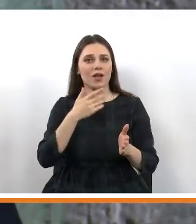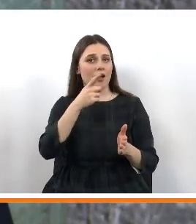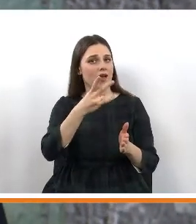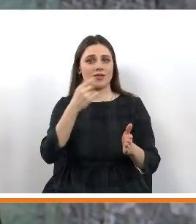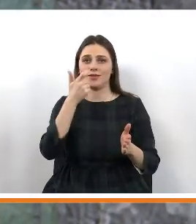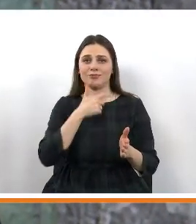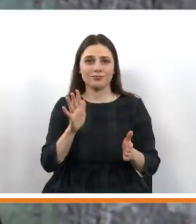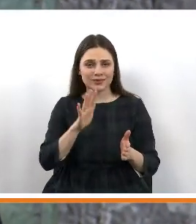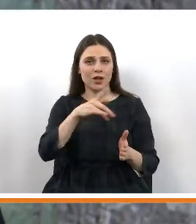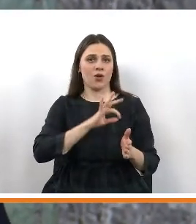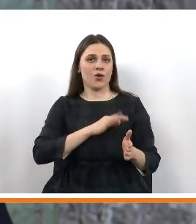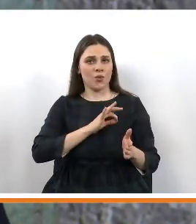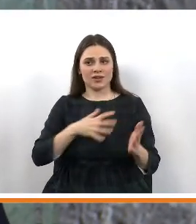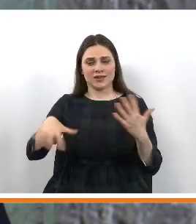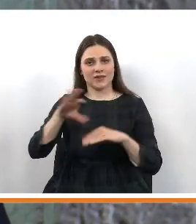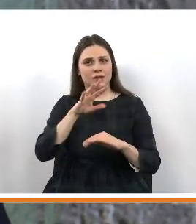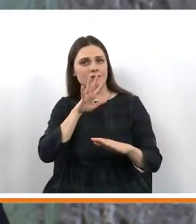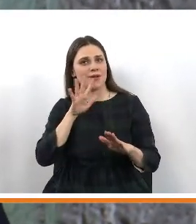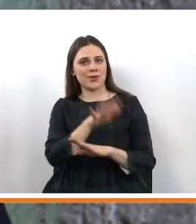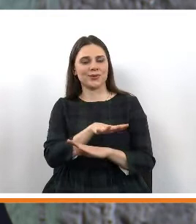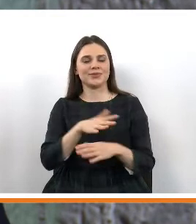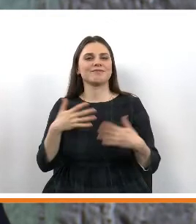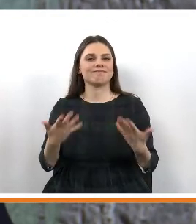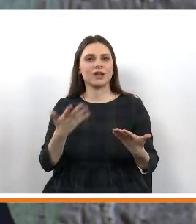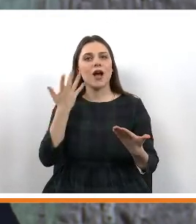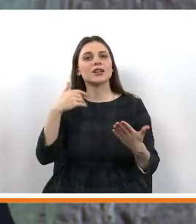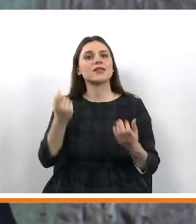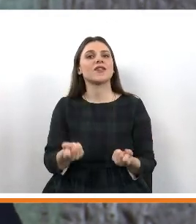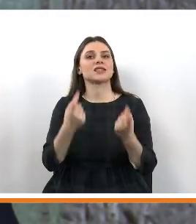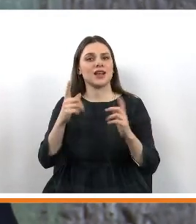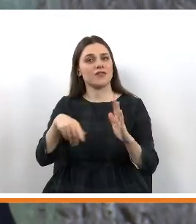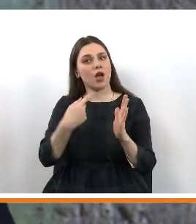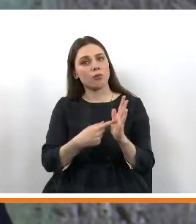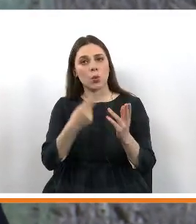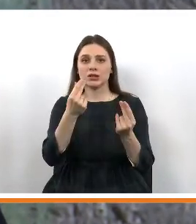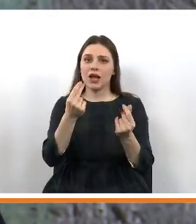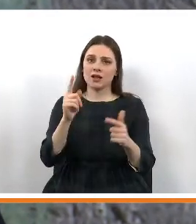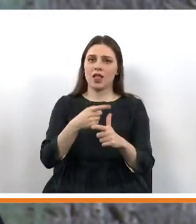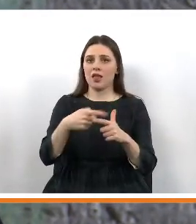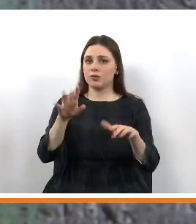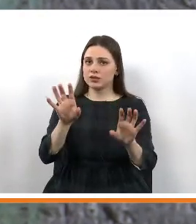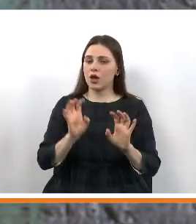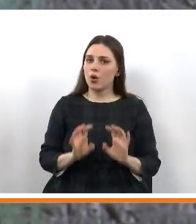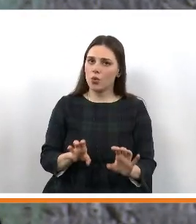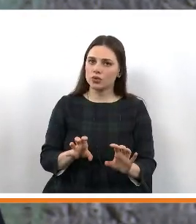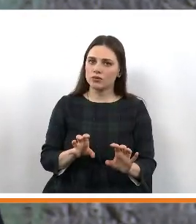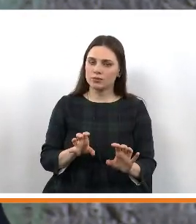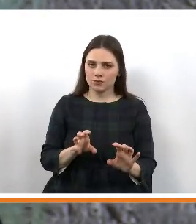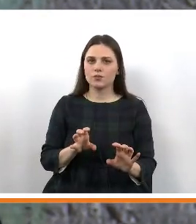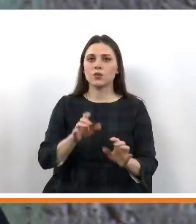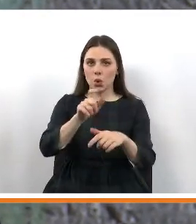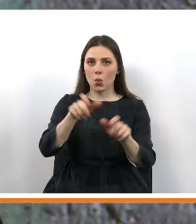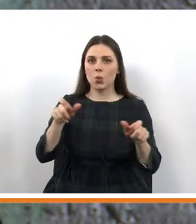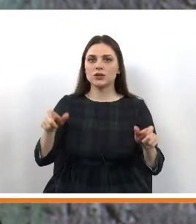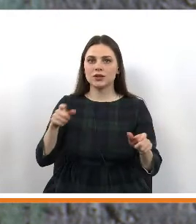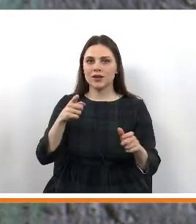нас юристов не любят. И когда возникает вопрос, то ли деньги, то ли закон, то по количеству людей, которые остались на